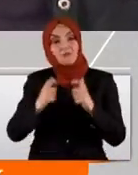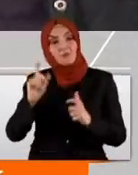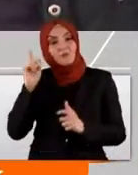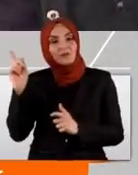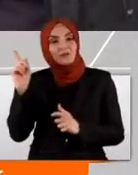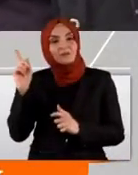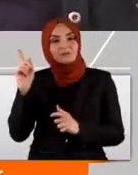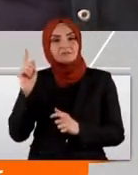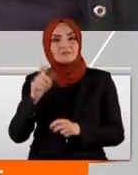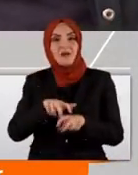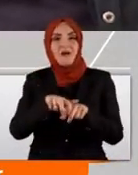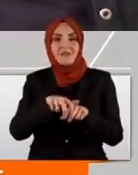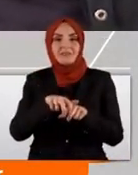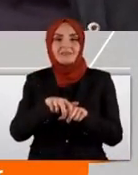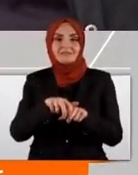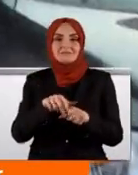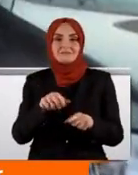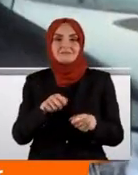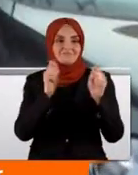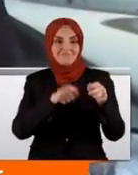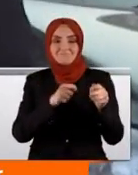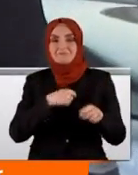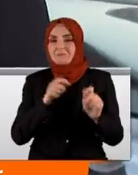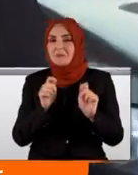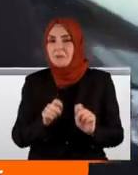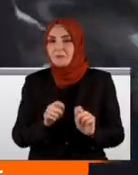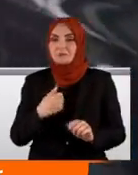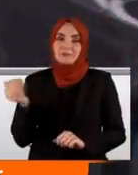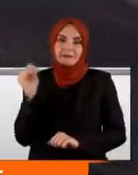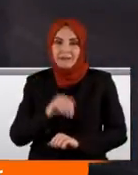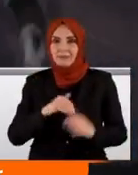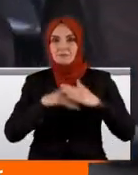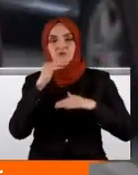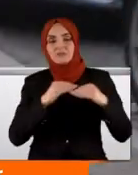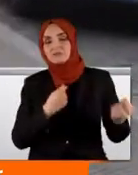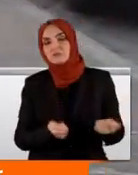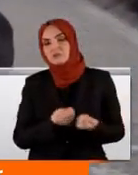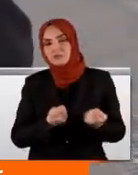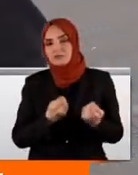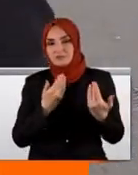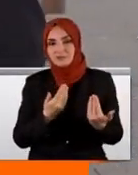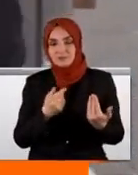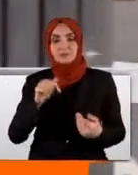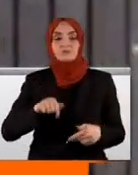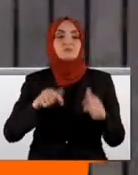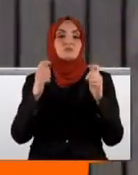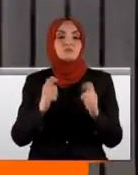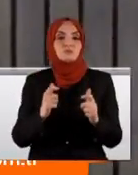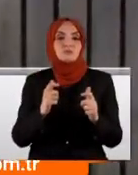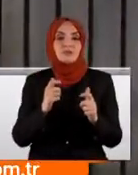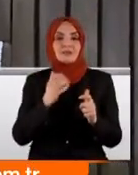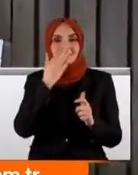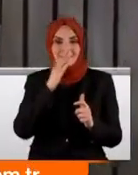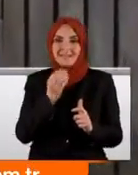işte geldik, inşaatlarda çalıştık falan. Bu mahallede Türkiye'nin sadece lezzetlerini değil, Anadolu'nun kültüründen izleri de